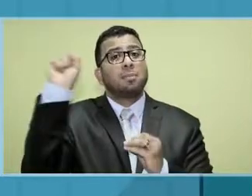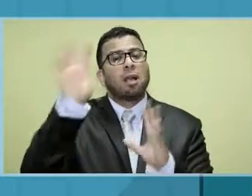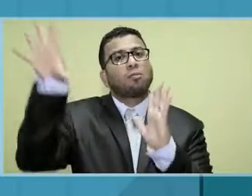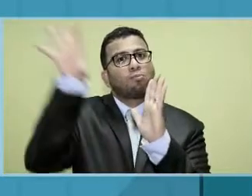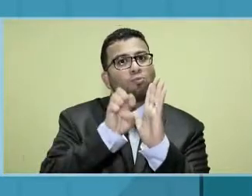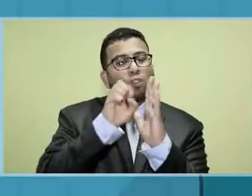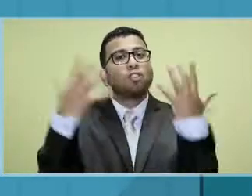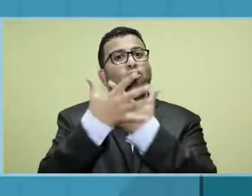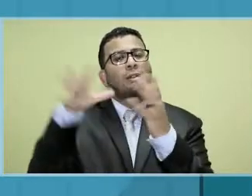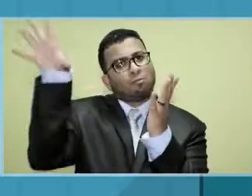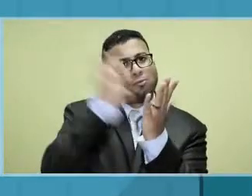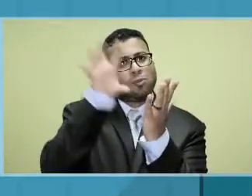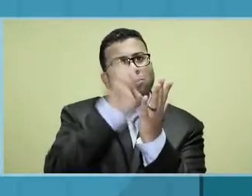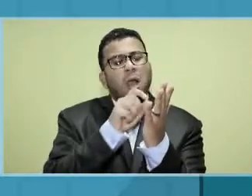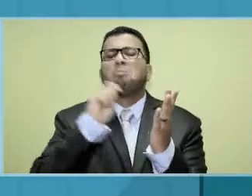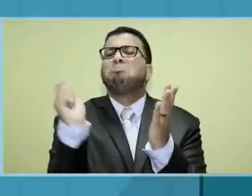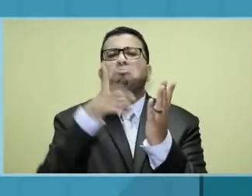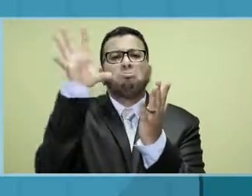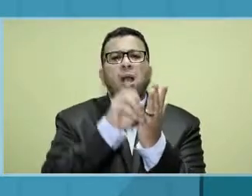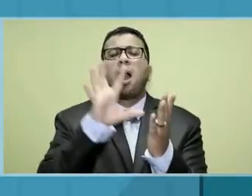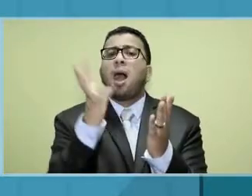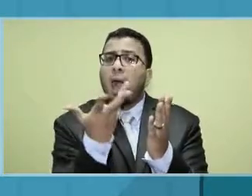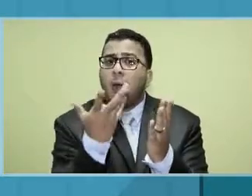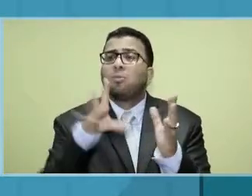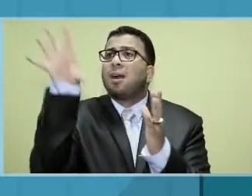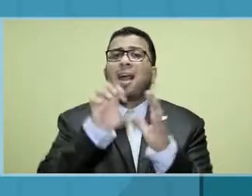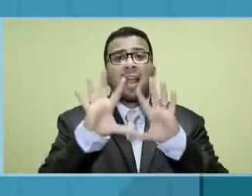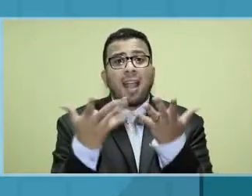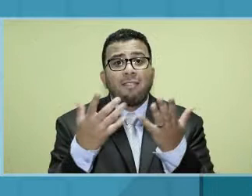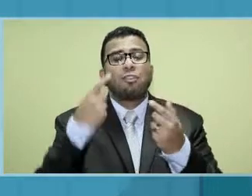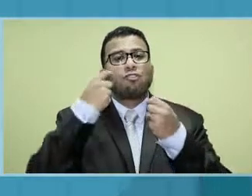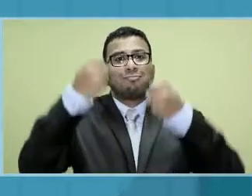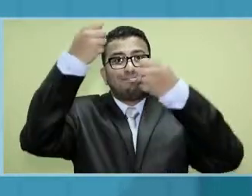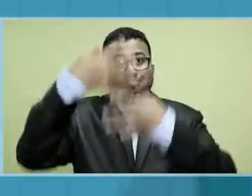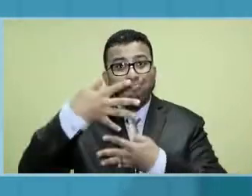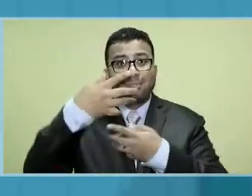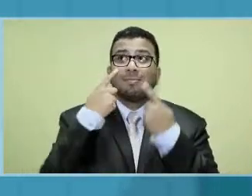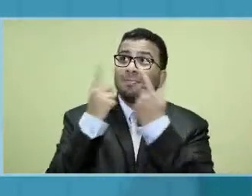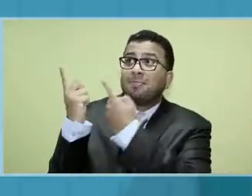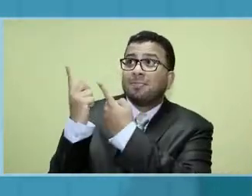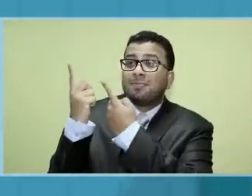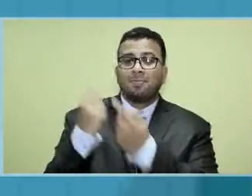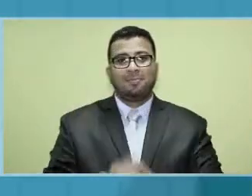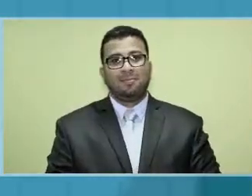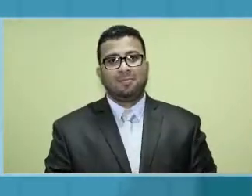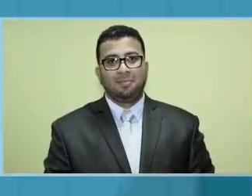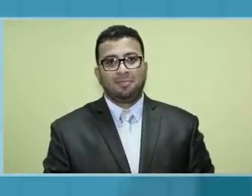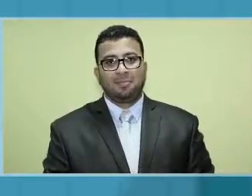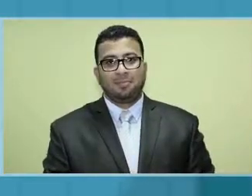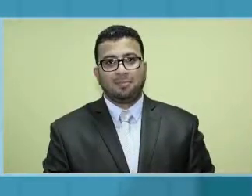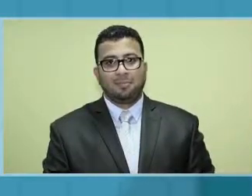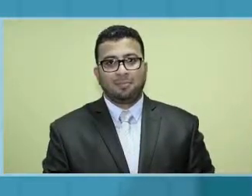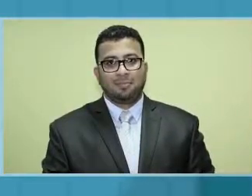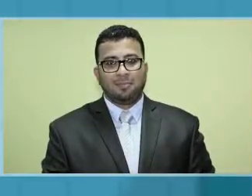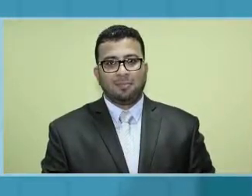الإلكتروني مباشرة أو من خلال مراكز التطبيقات المختلفة أبل ستور، جوجل بلاي، بلاك بيري